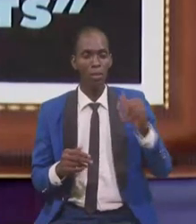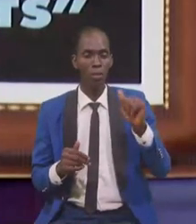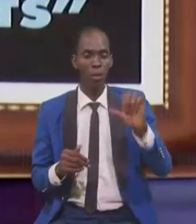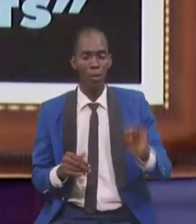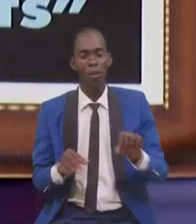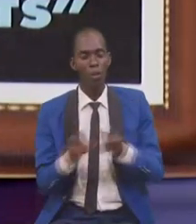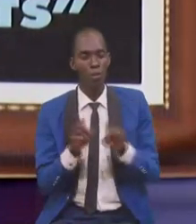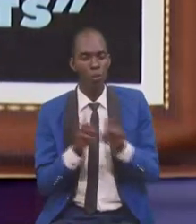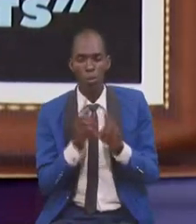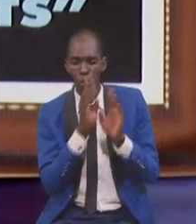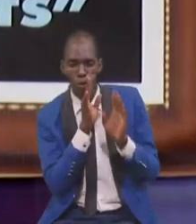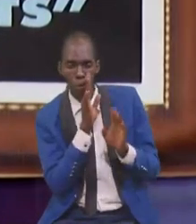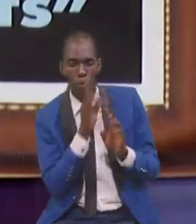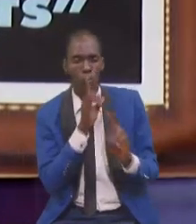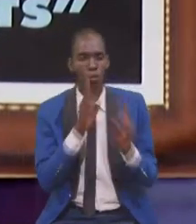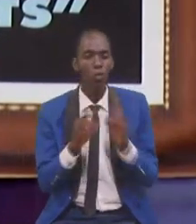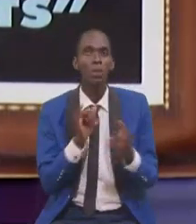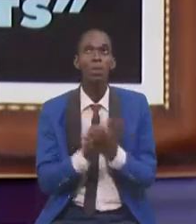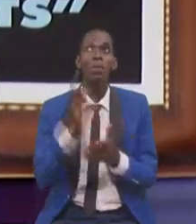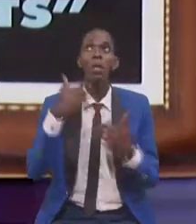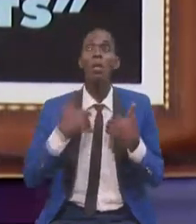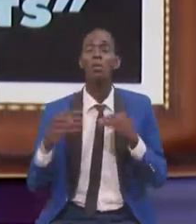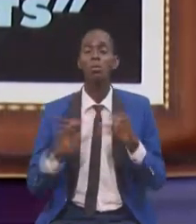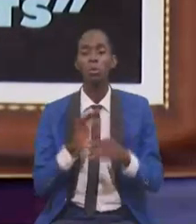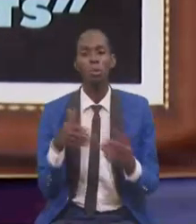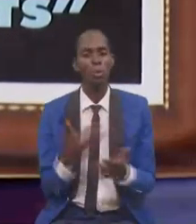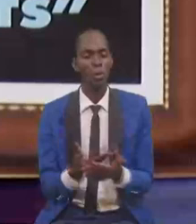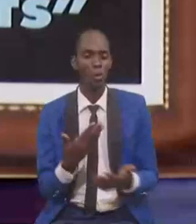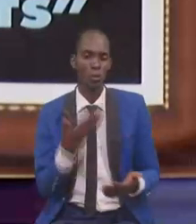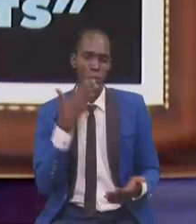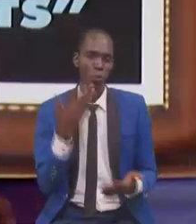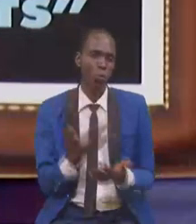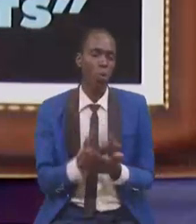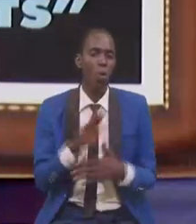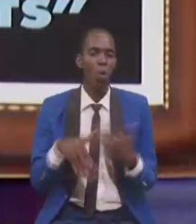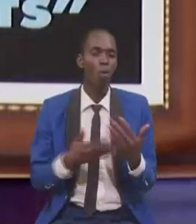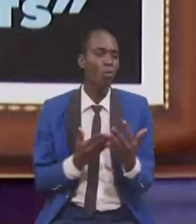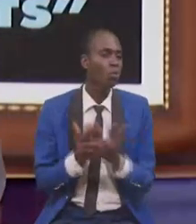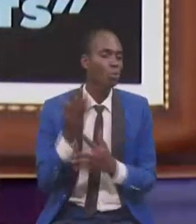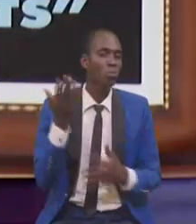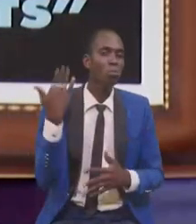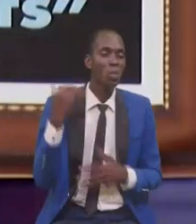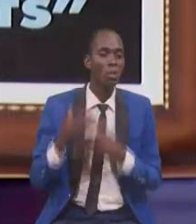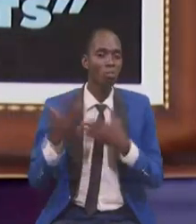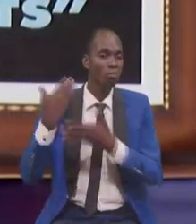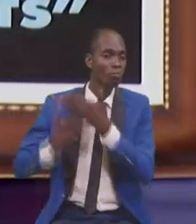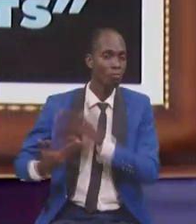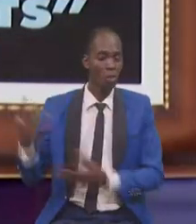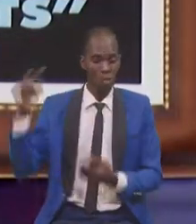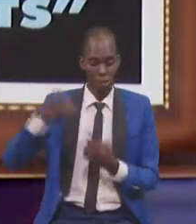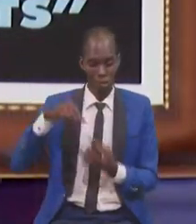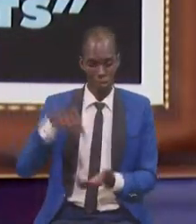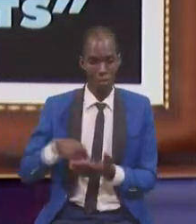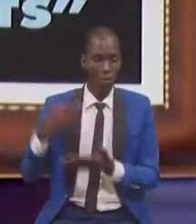ont murmuré qu'il fait tout à merveille. De par les générations passées, jusqu'à